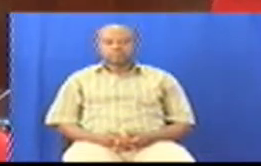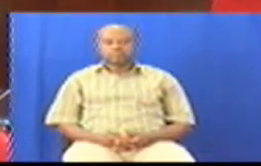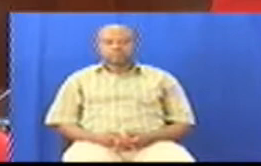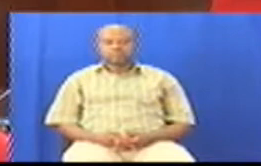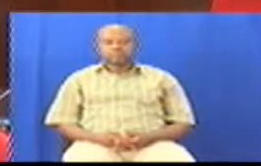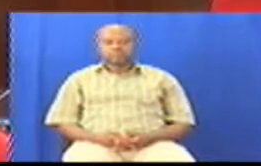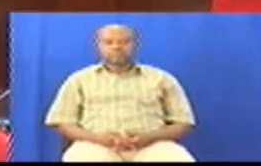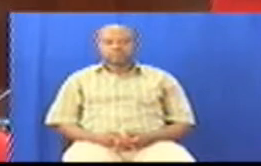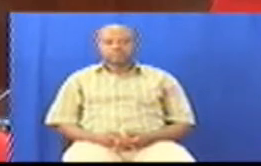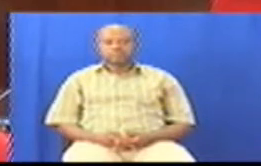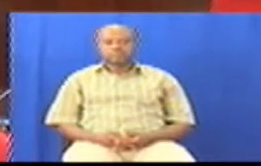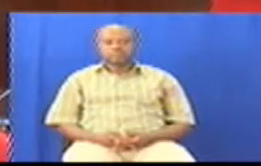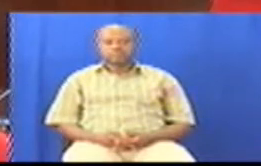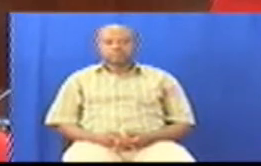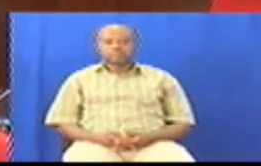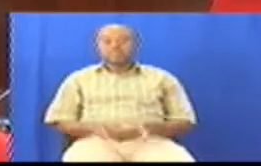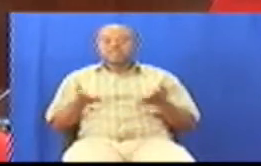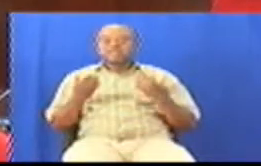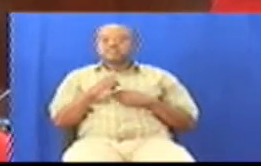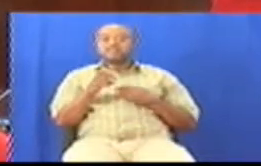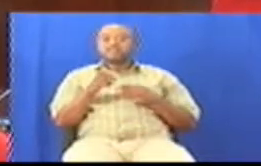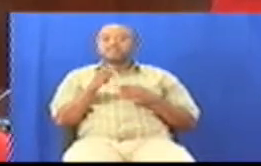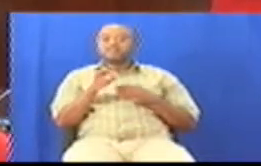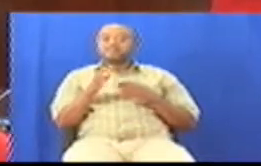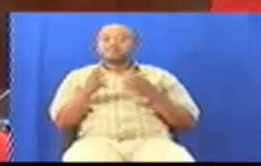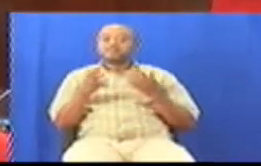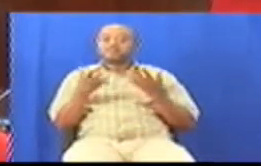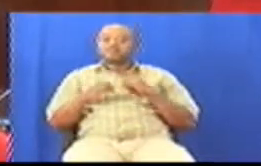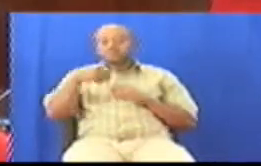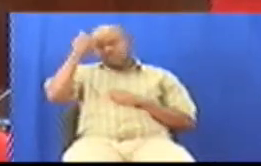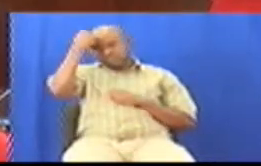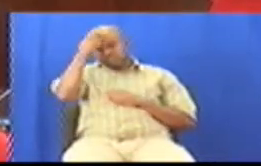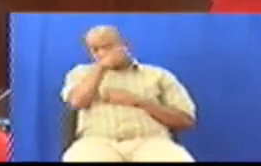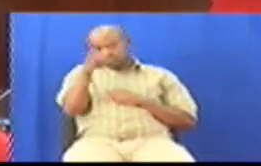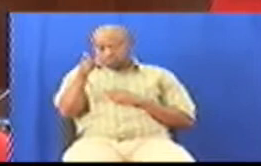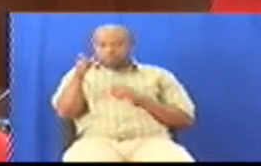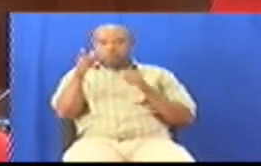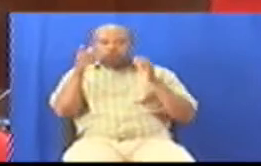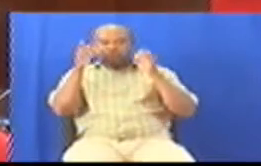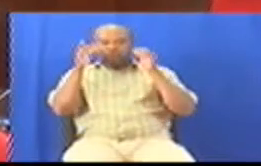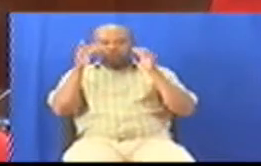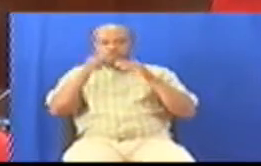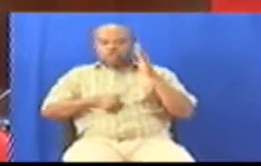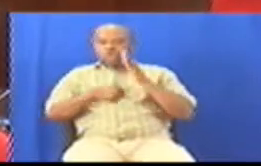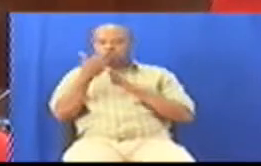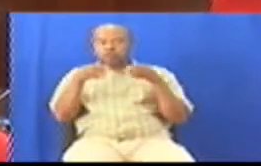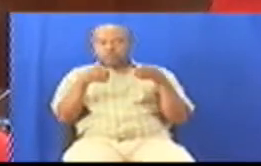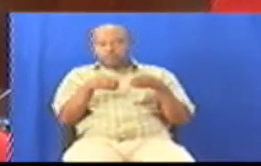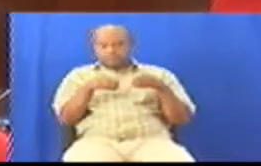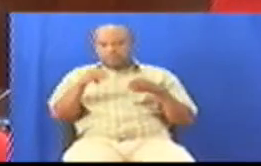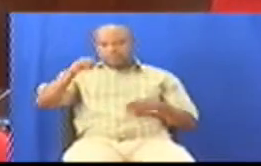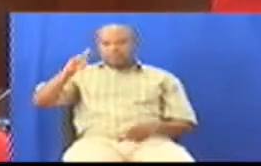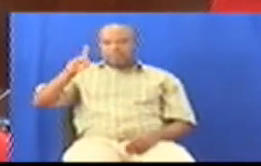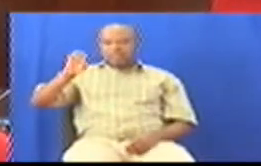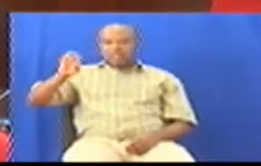je, Watanzania ikoje? Nakumbuka mheshimiwa kaimu kiongozi wa kambi mheshimiwa Alimu